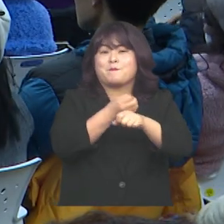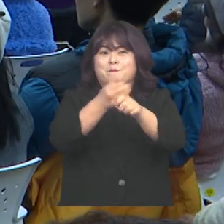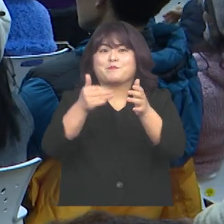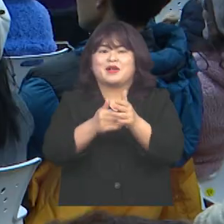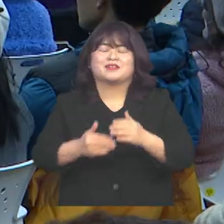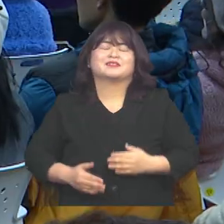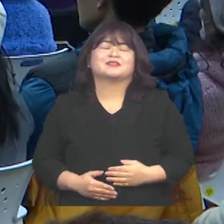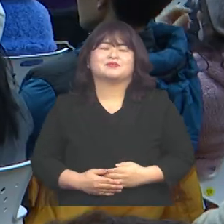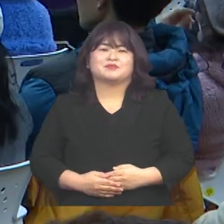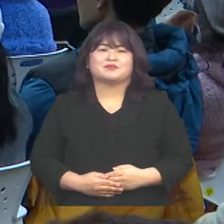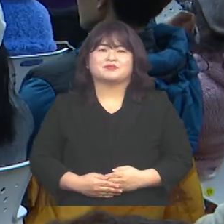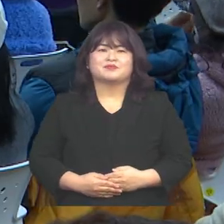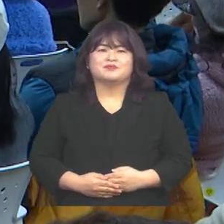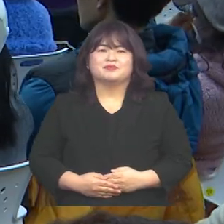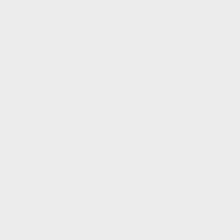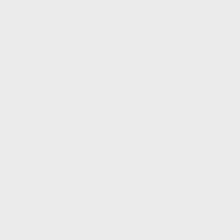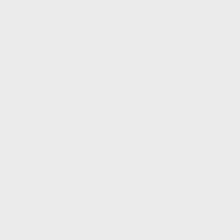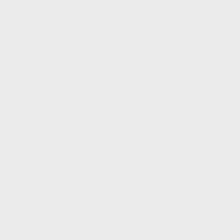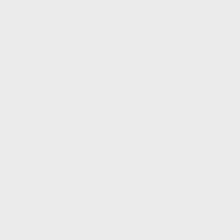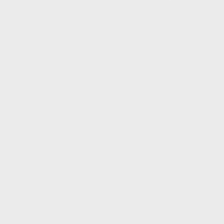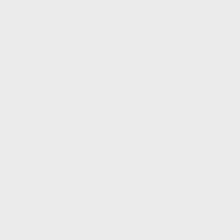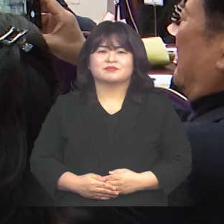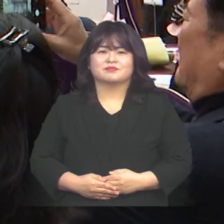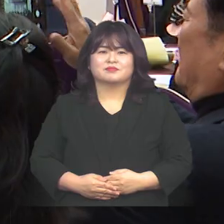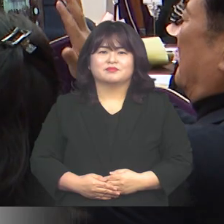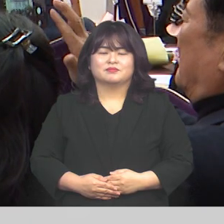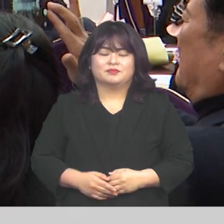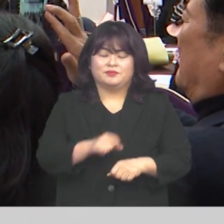마음을 전했습니다.